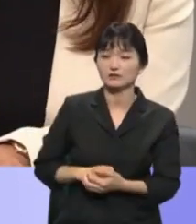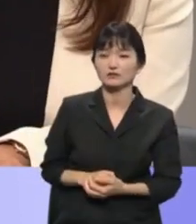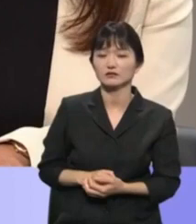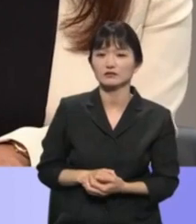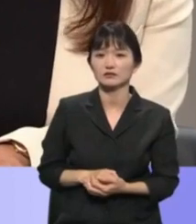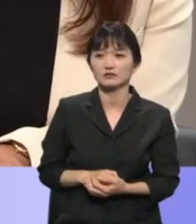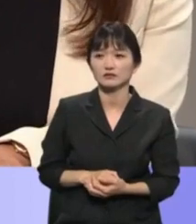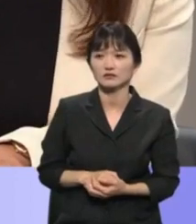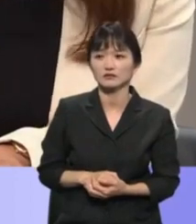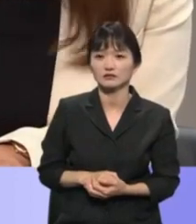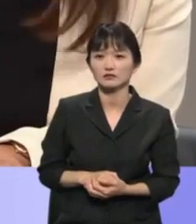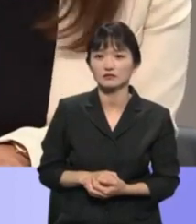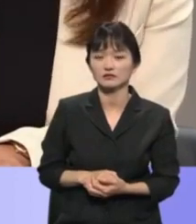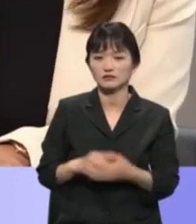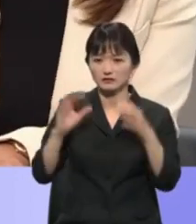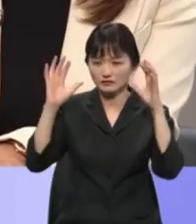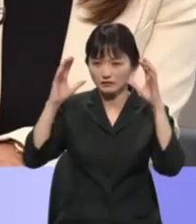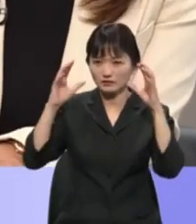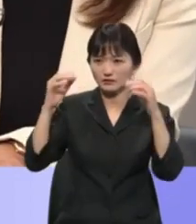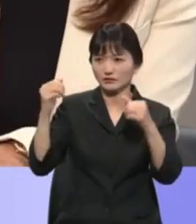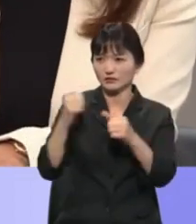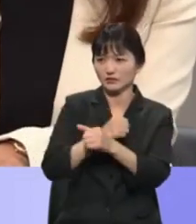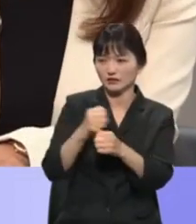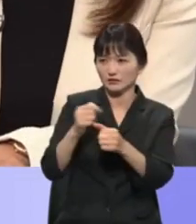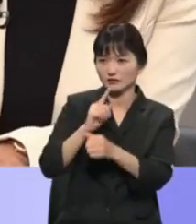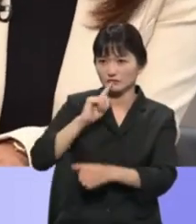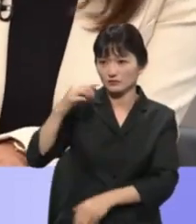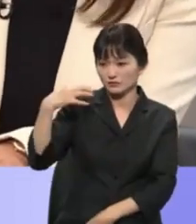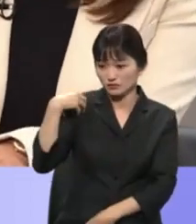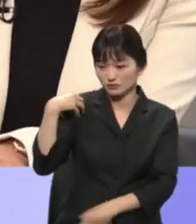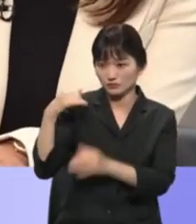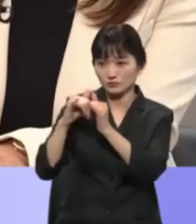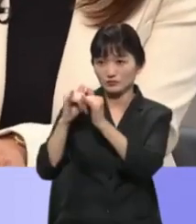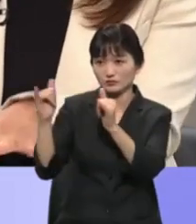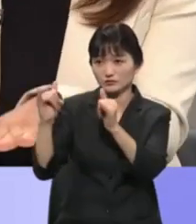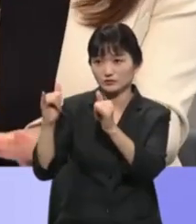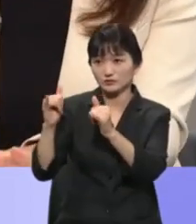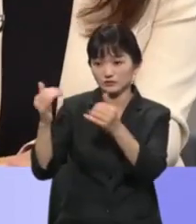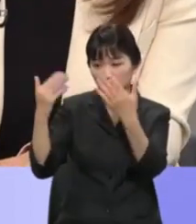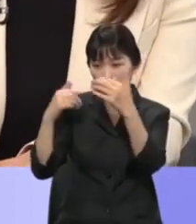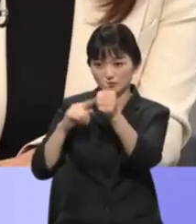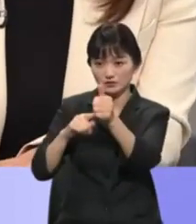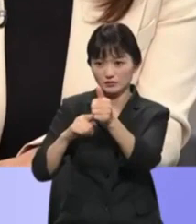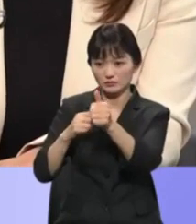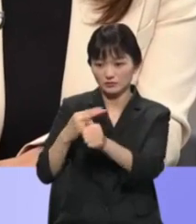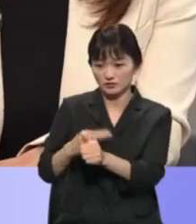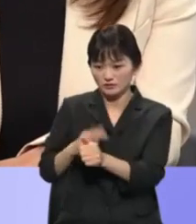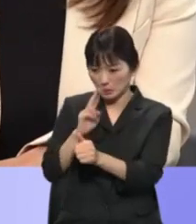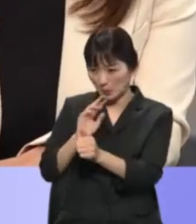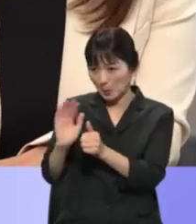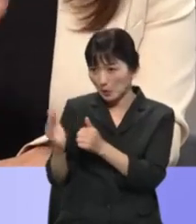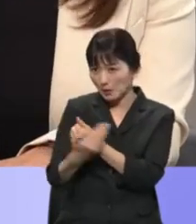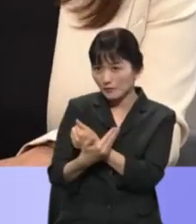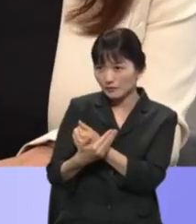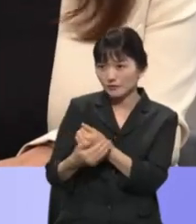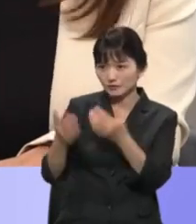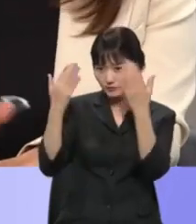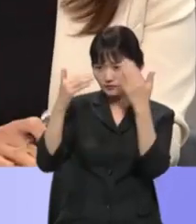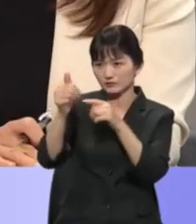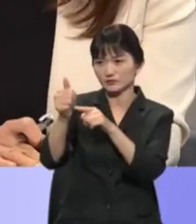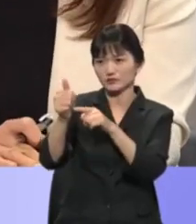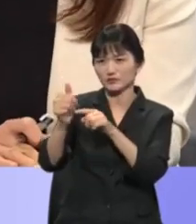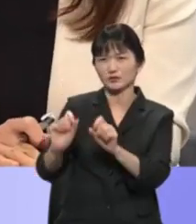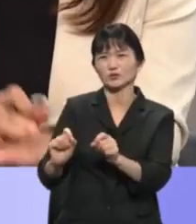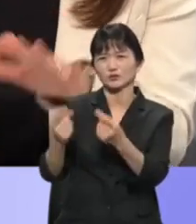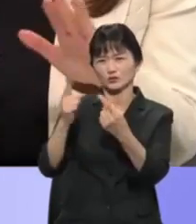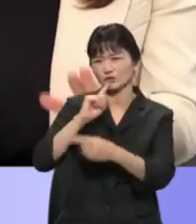아동학대 신고 의무자인 교회 선생님께서 오히려 선생님이 두둔하는 거냐라고 하면서 오히려 교장선익까지 같이 고소를